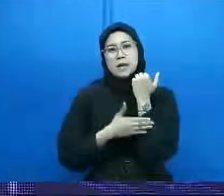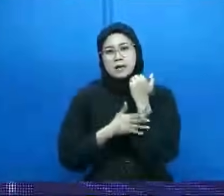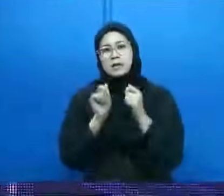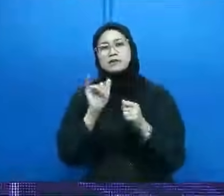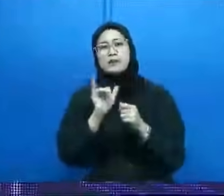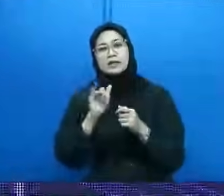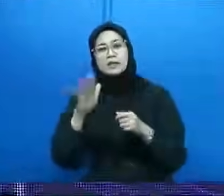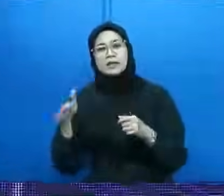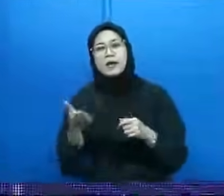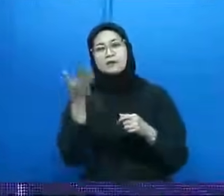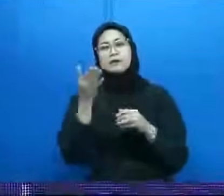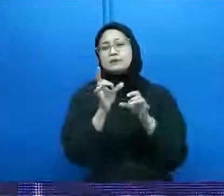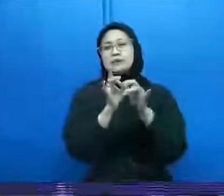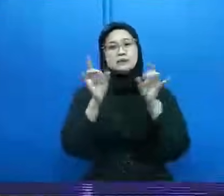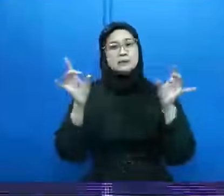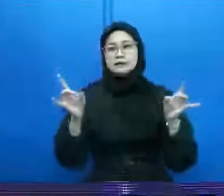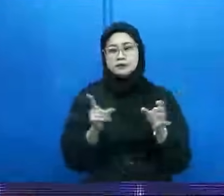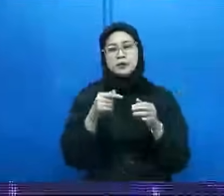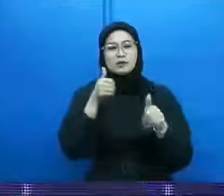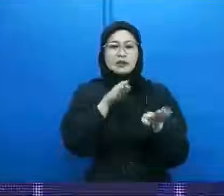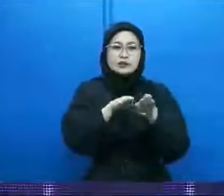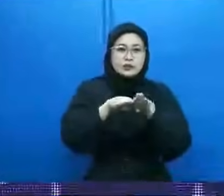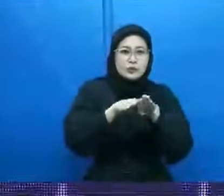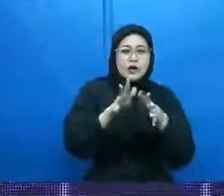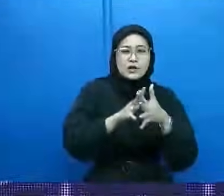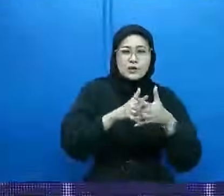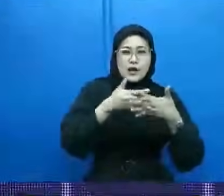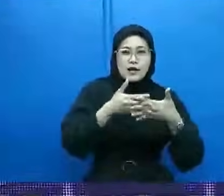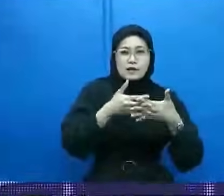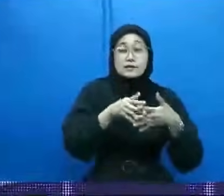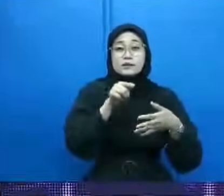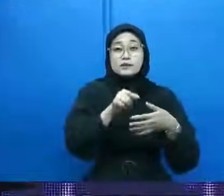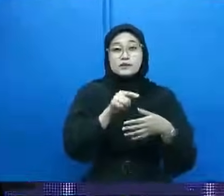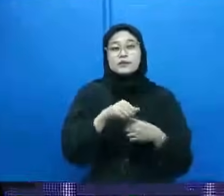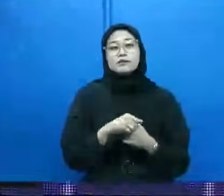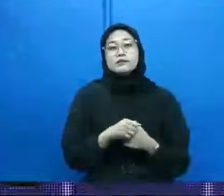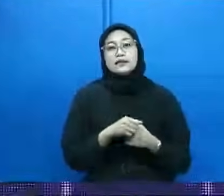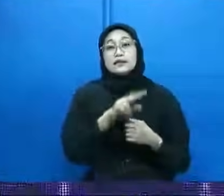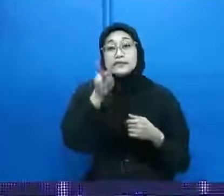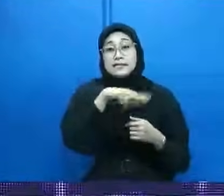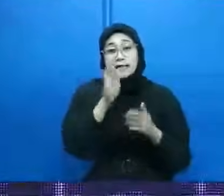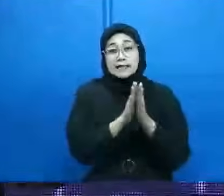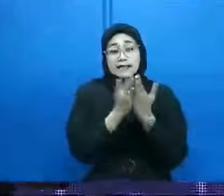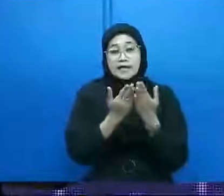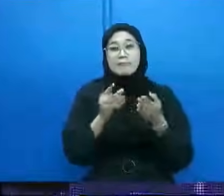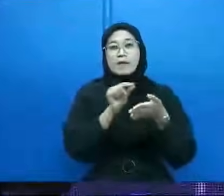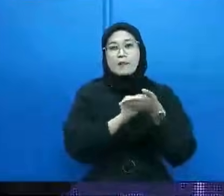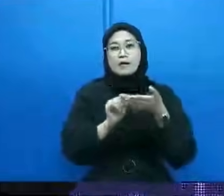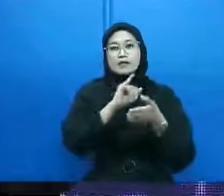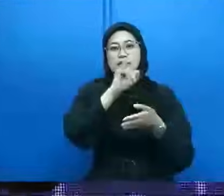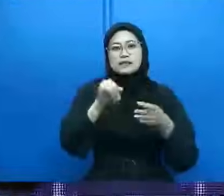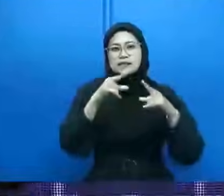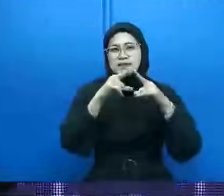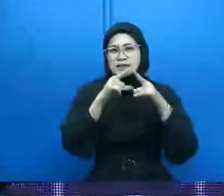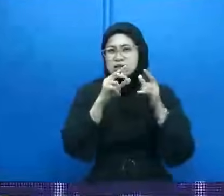sampai ibu rumah tangga yang Qur'ani, bapak yang Nabawi, maka cari kitab yang namanya Jami'. Kata Imam Al-Bukhari, di kitab saya